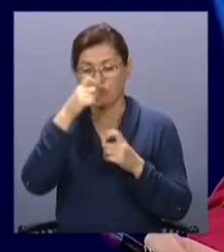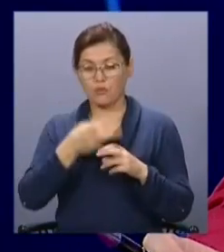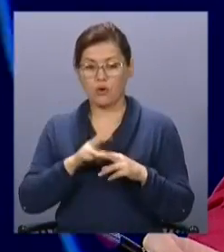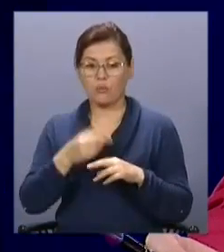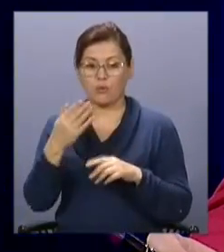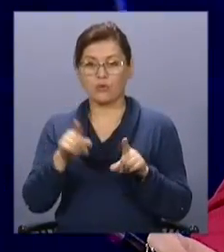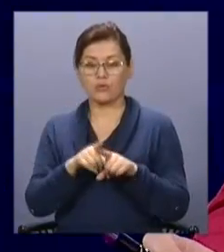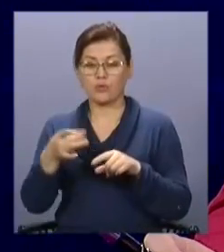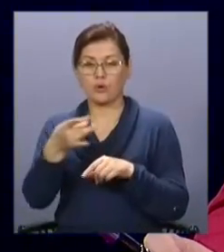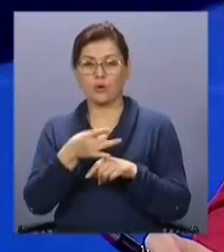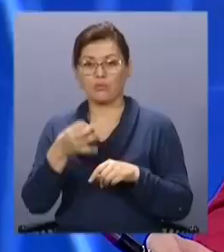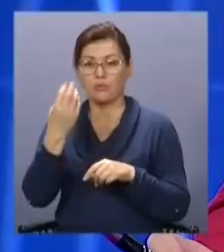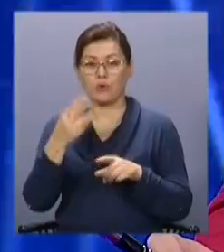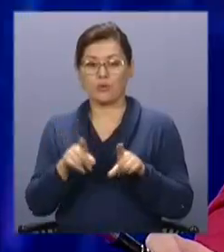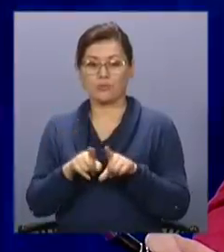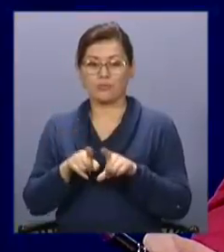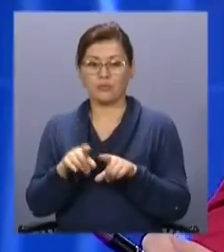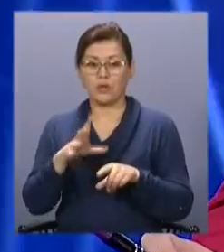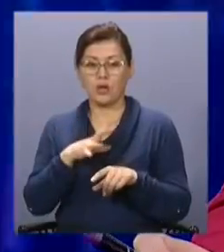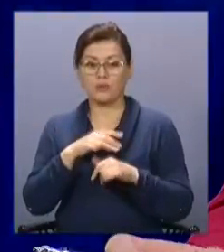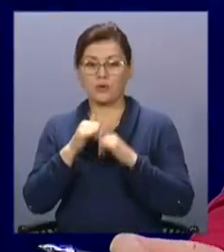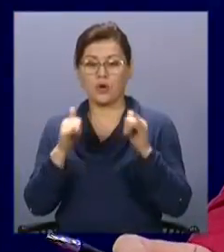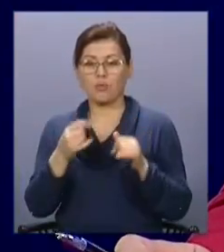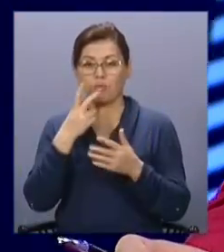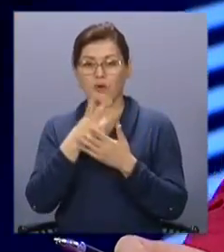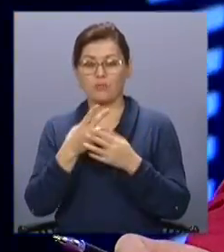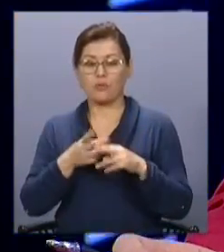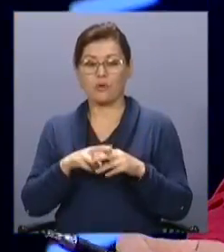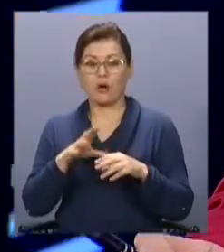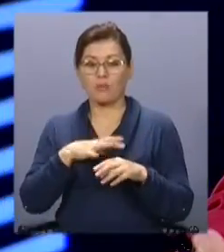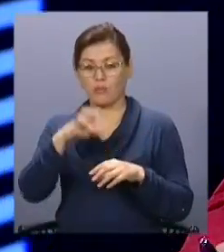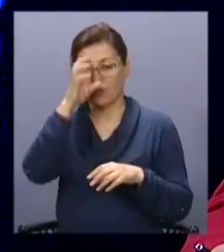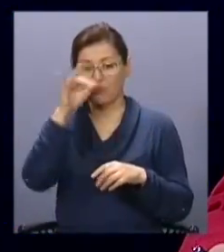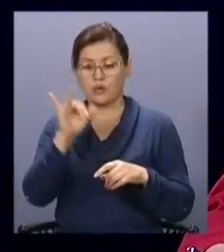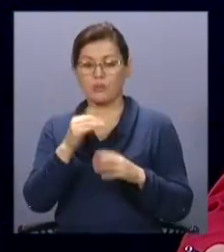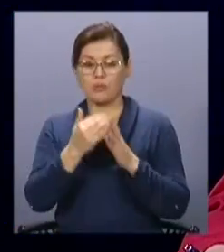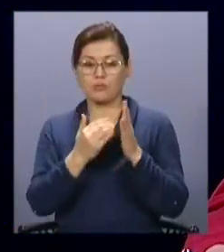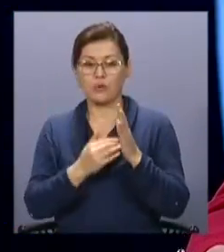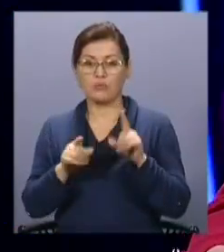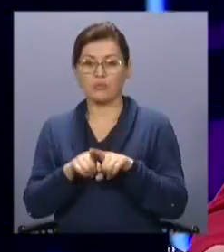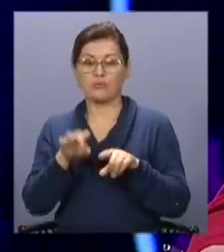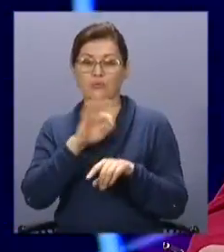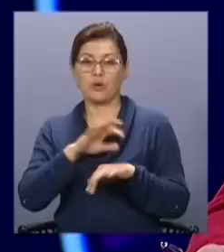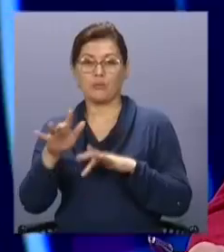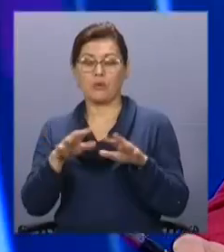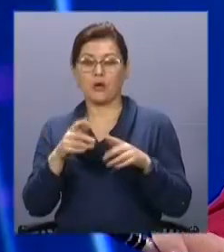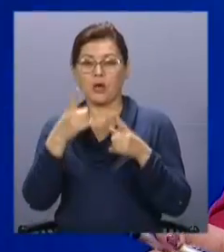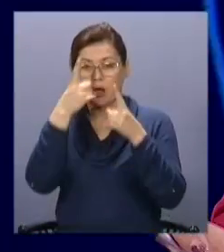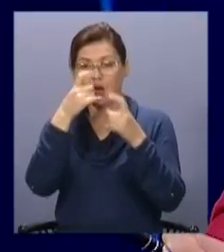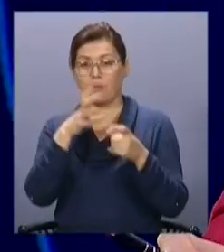Ол сондай-ақ ауданның әлеуметтік-экономикалық даму көрсеткіштеріне тоқталып, мемлекеттік бағдарламаның іске асырылуы туралы